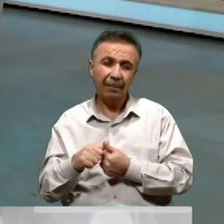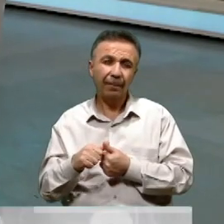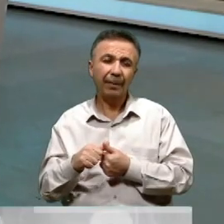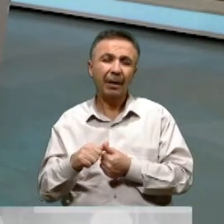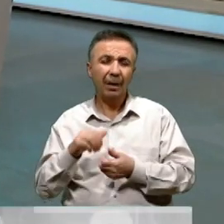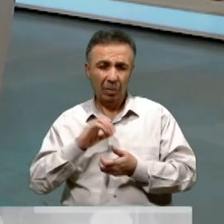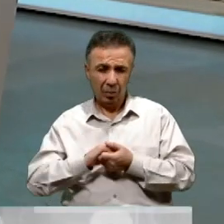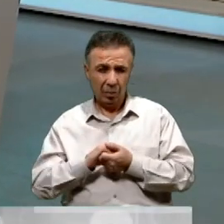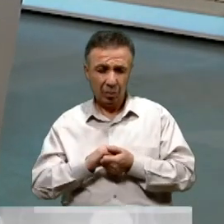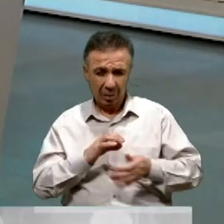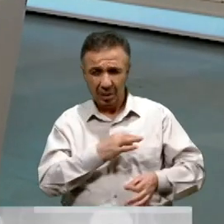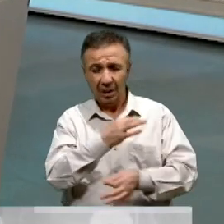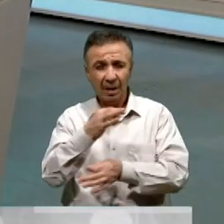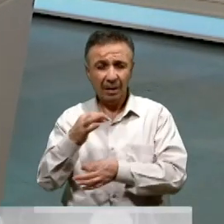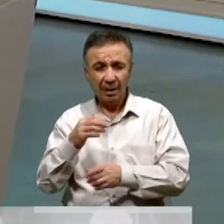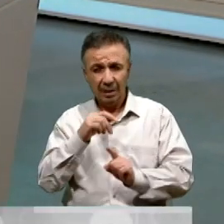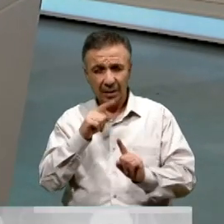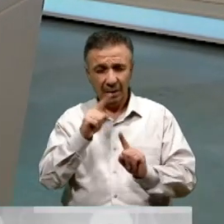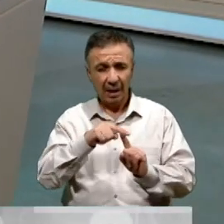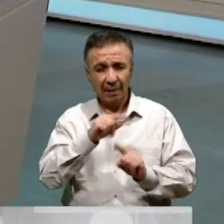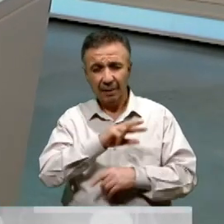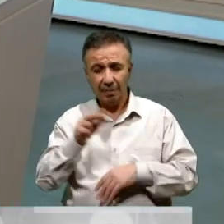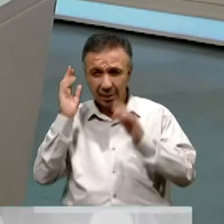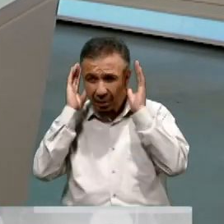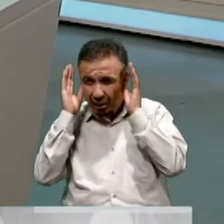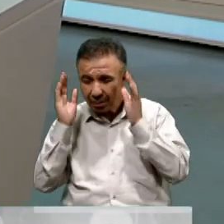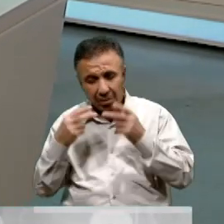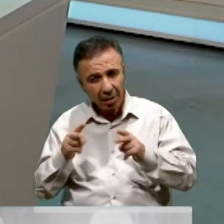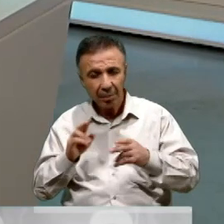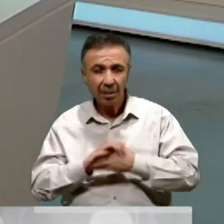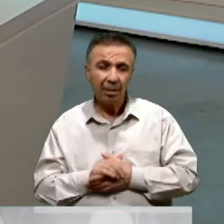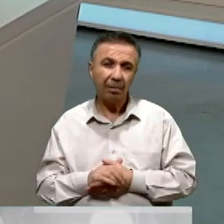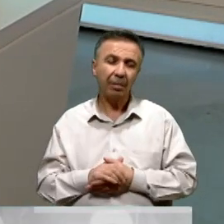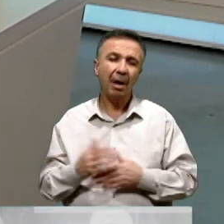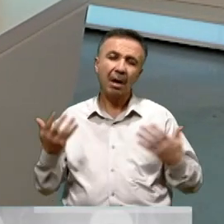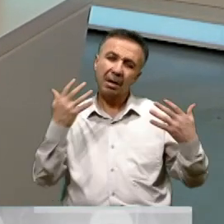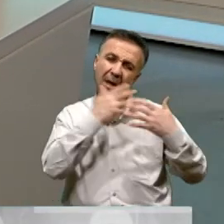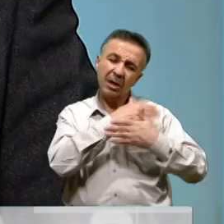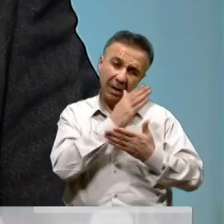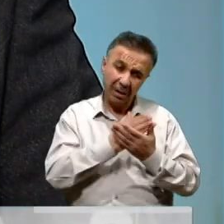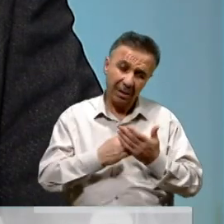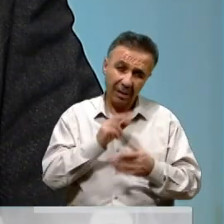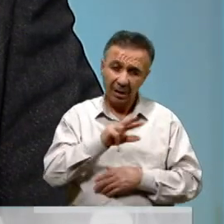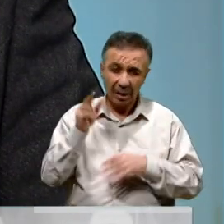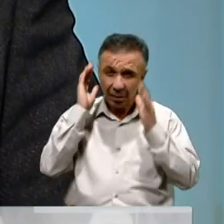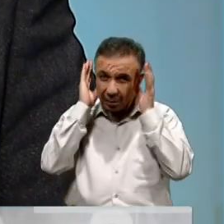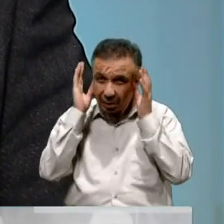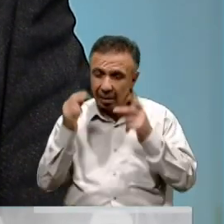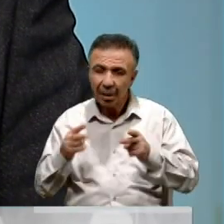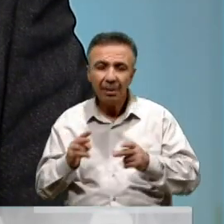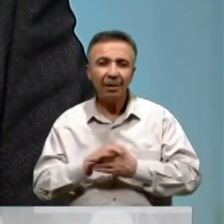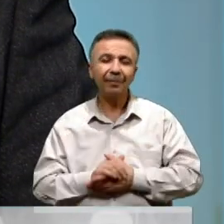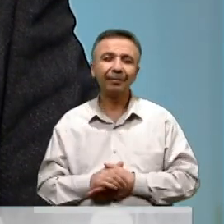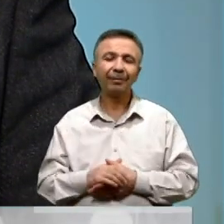hani kılabilir kardeşimiz. Tek başına da kılabilir. Gecenin bir vaktinde de kılabilir. Yeter